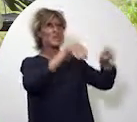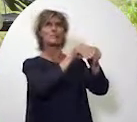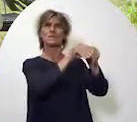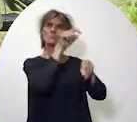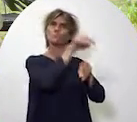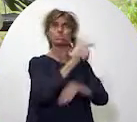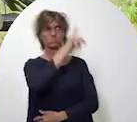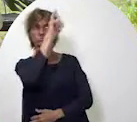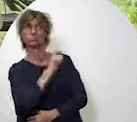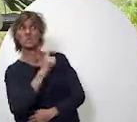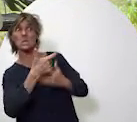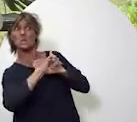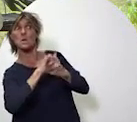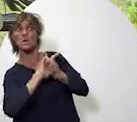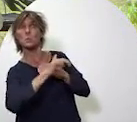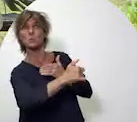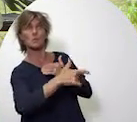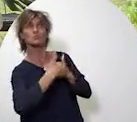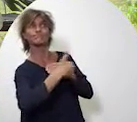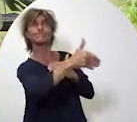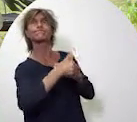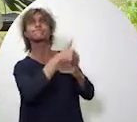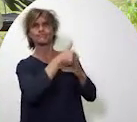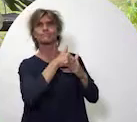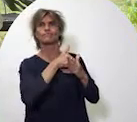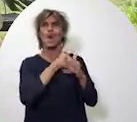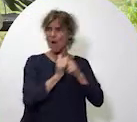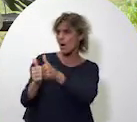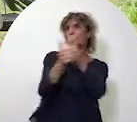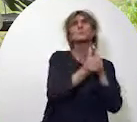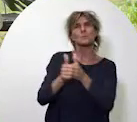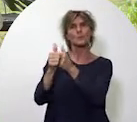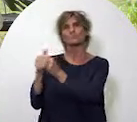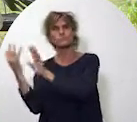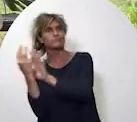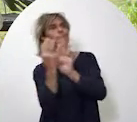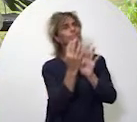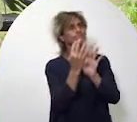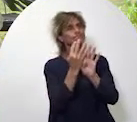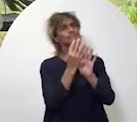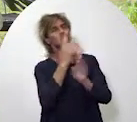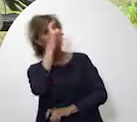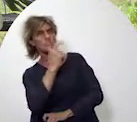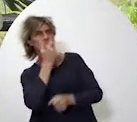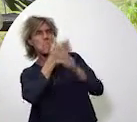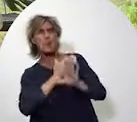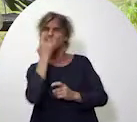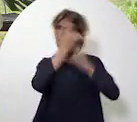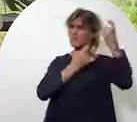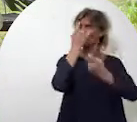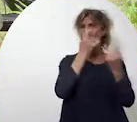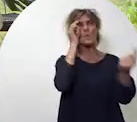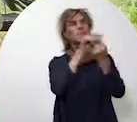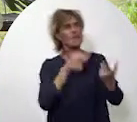famille nous en donneront le coup d'envoi dans les toutes prochaines semaines et ensemble nous engagerons une réflexion